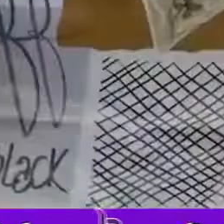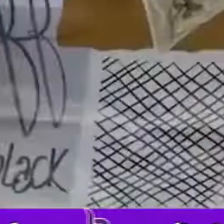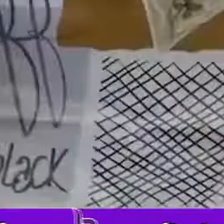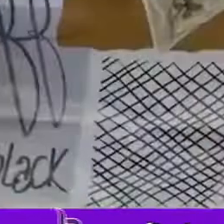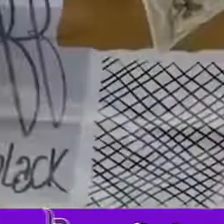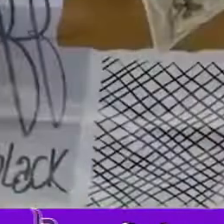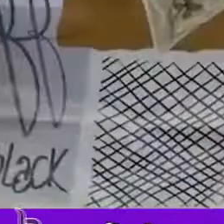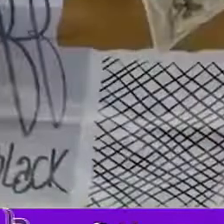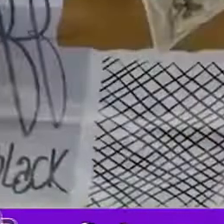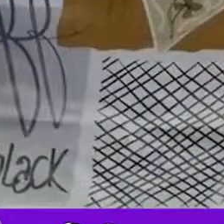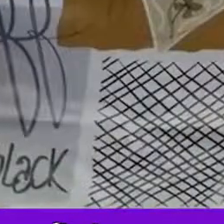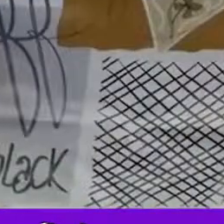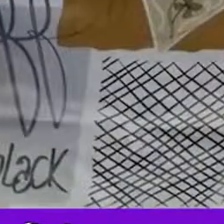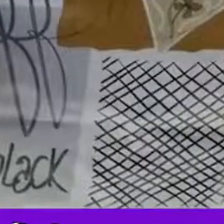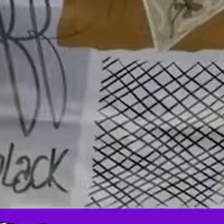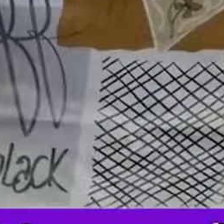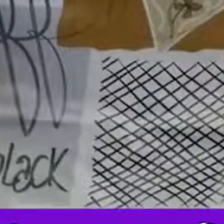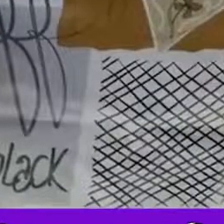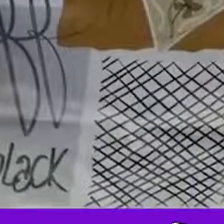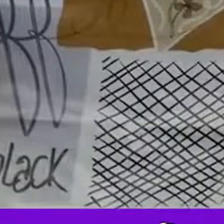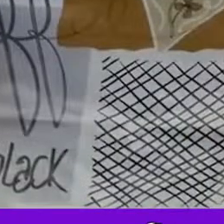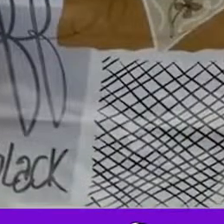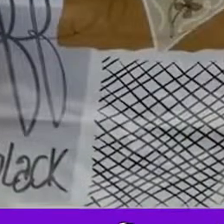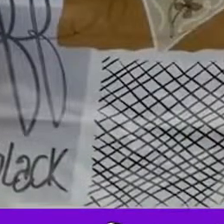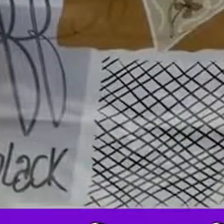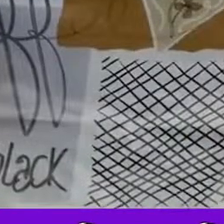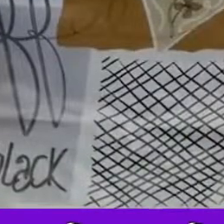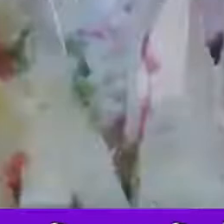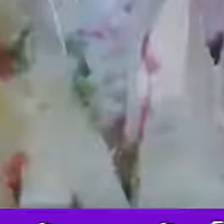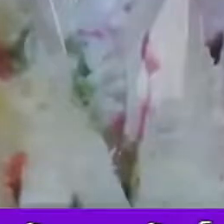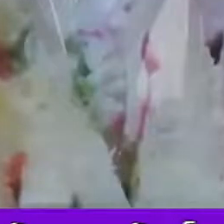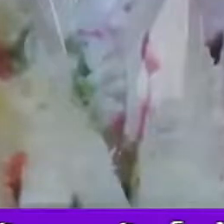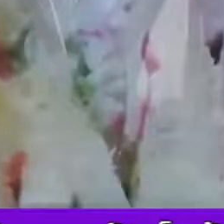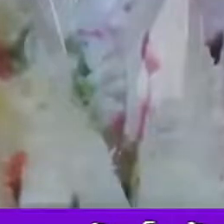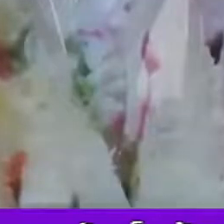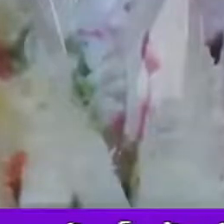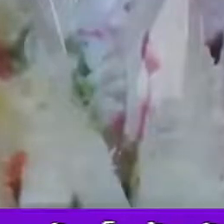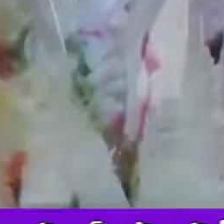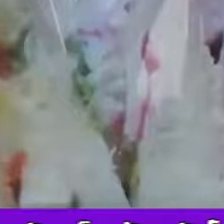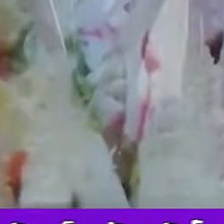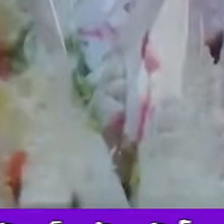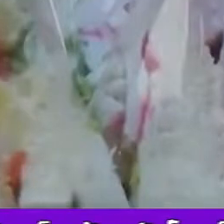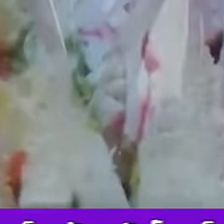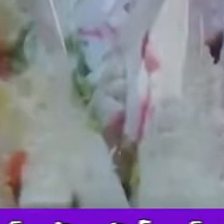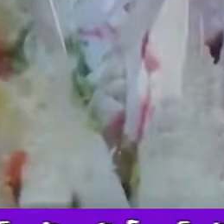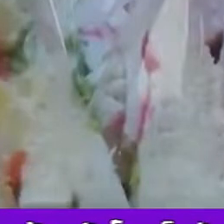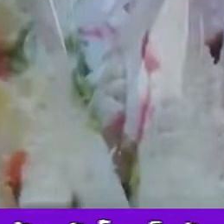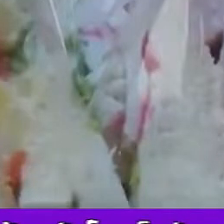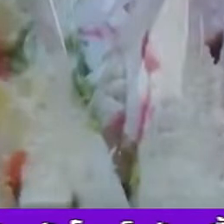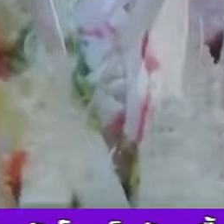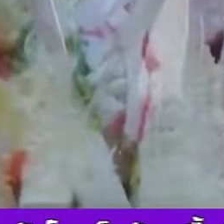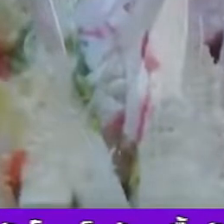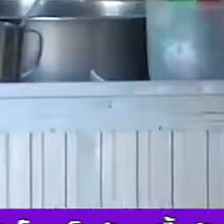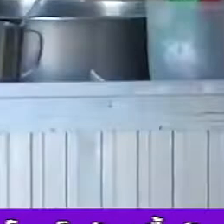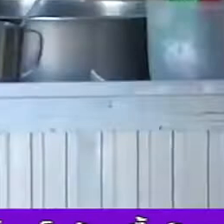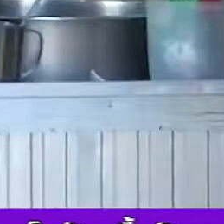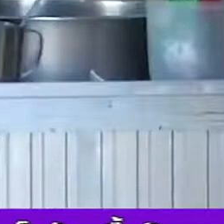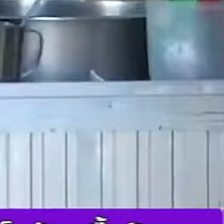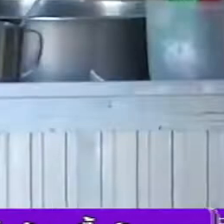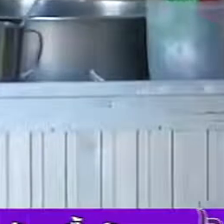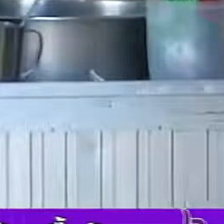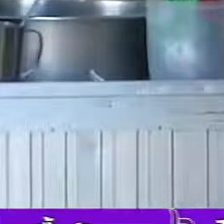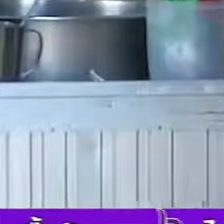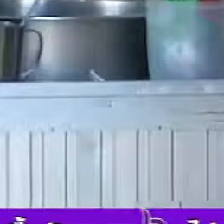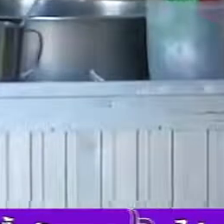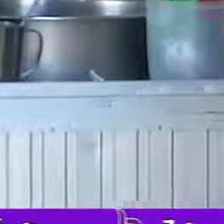คาไม่แพงหมายความว่าเหมาะสมเมื่อเปรียบเทียบรายได้กับราคาอาหารที่เป็นปัจจั